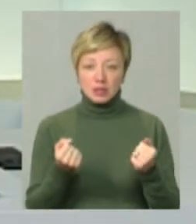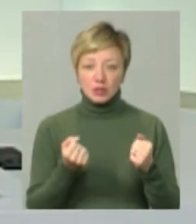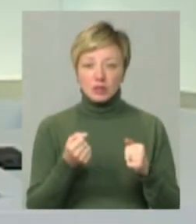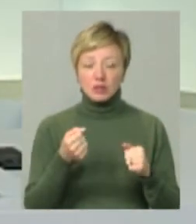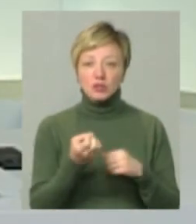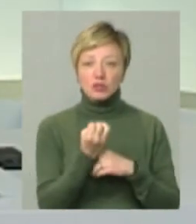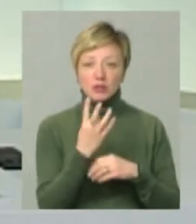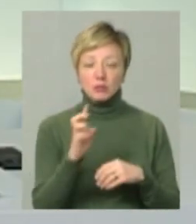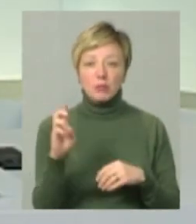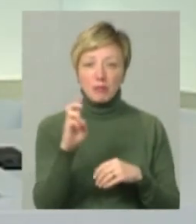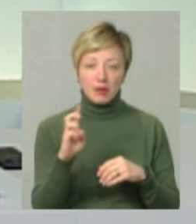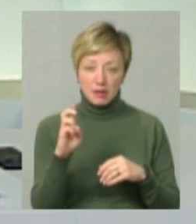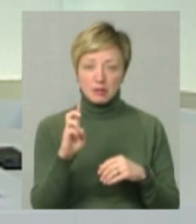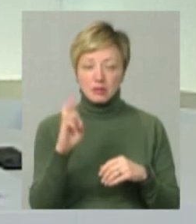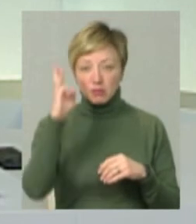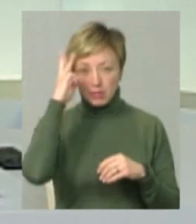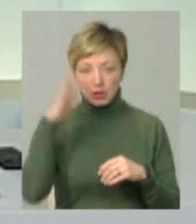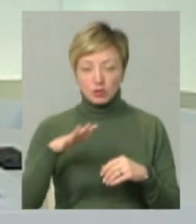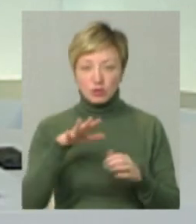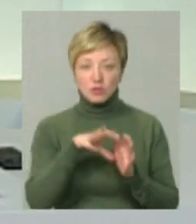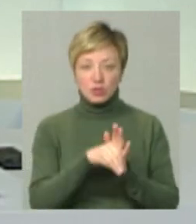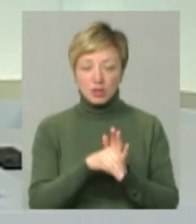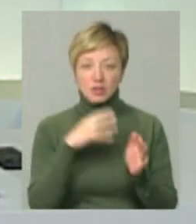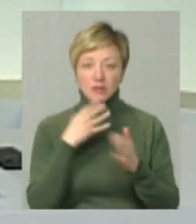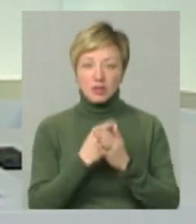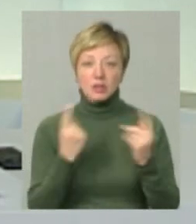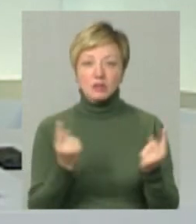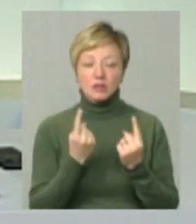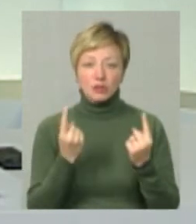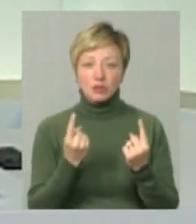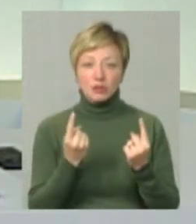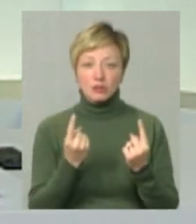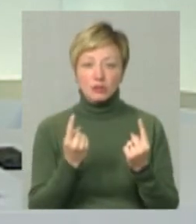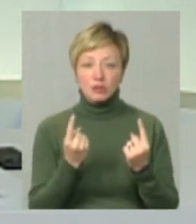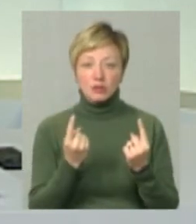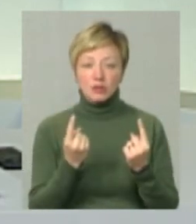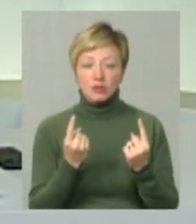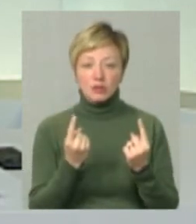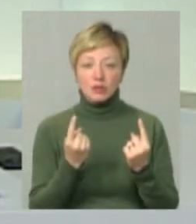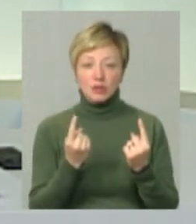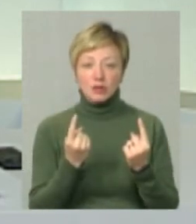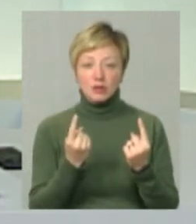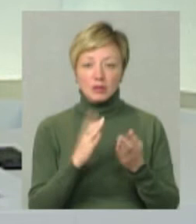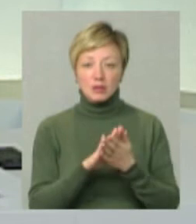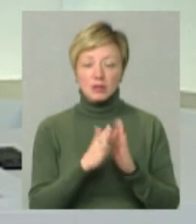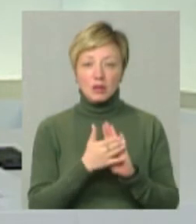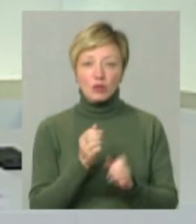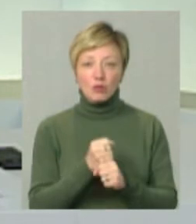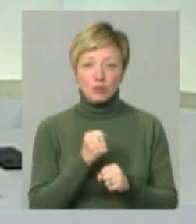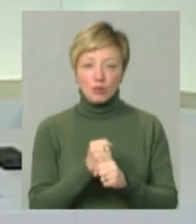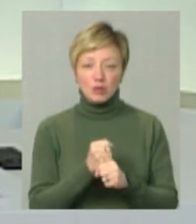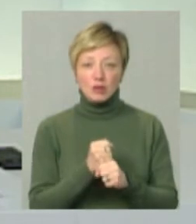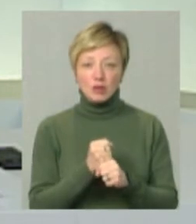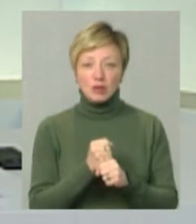дійсно, з 14 березня Хмельниччина увійшла в свій звичний, більш-менш звичний стан